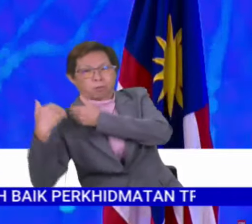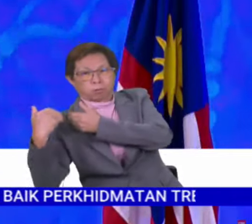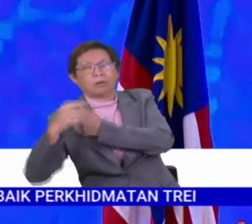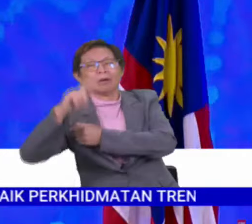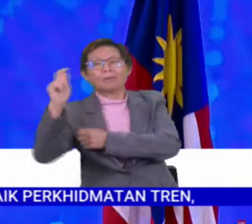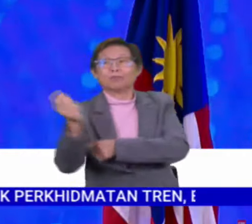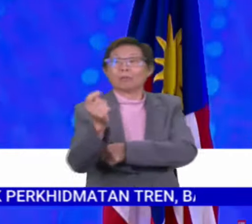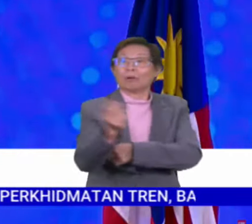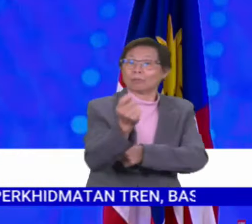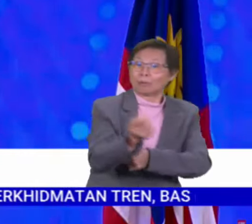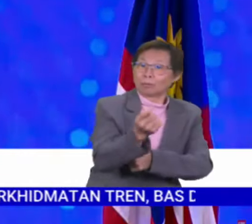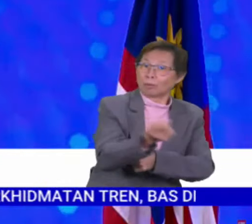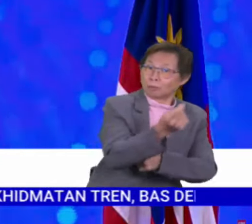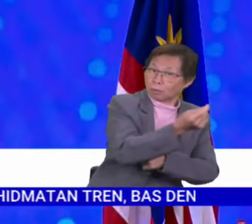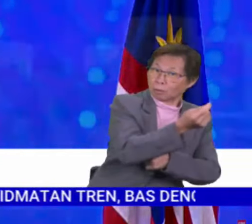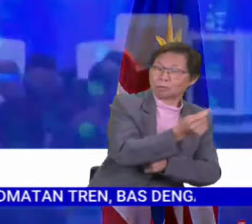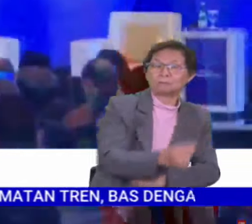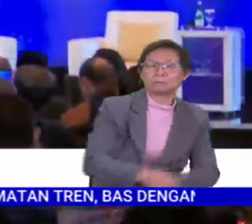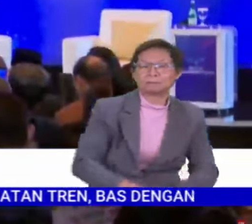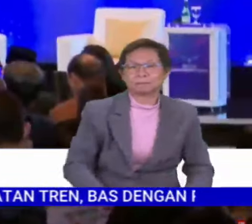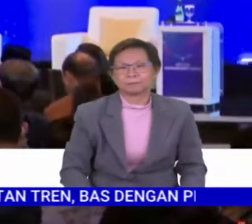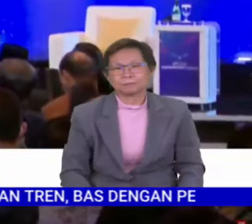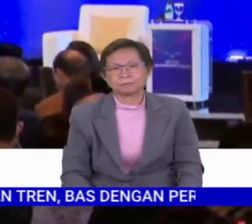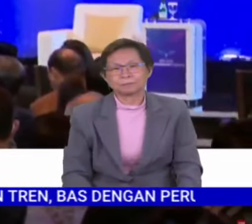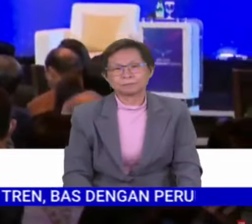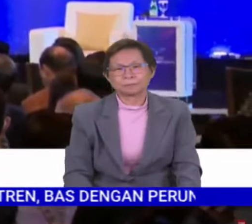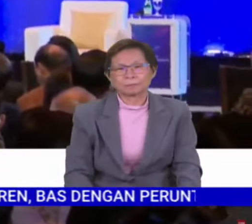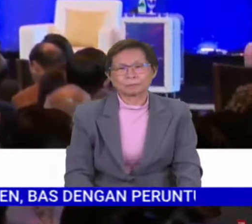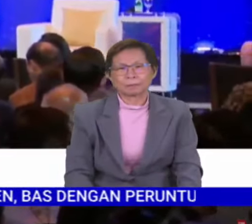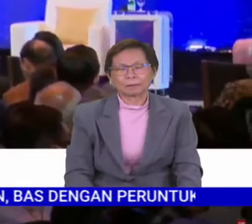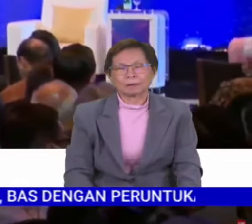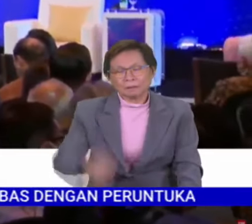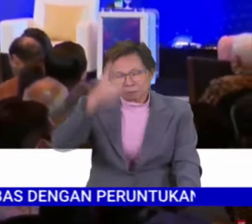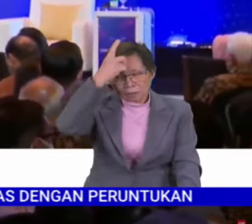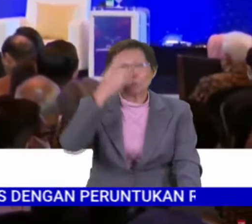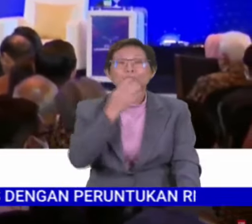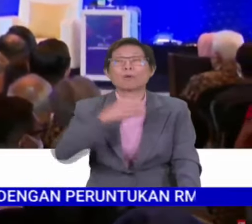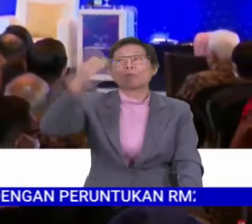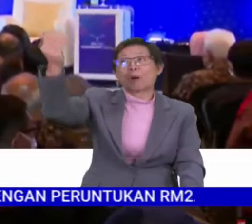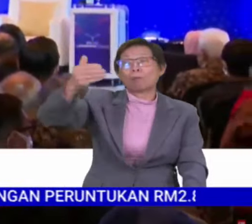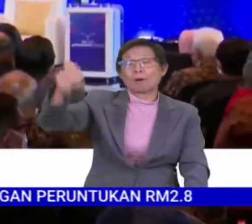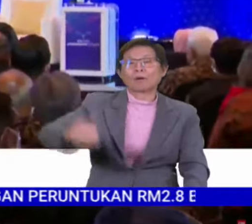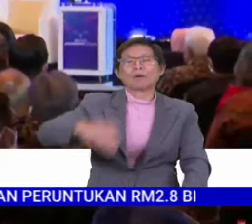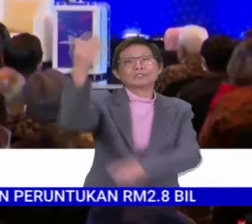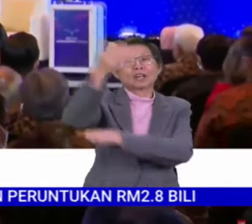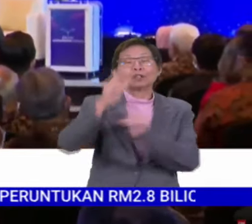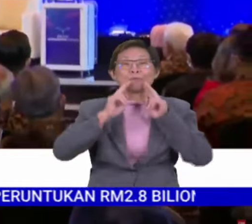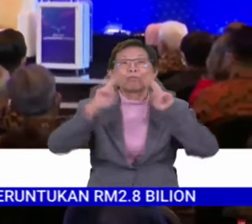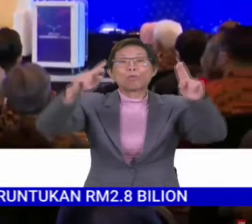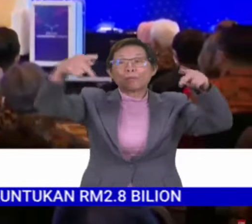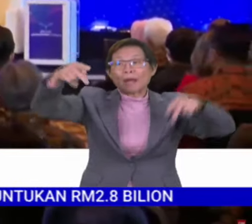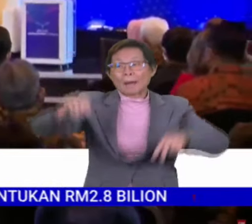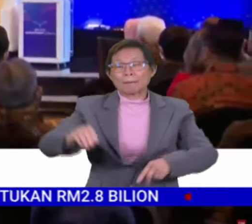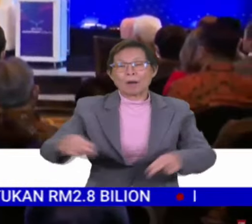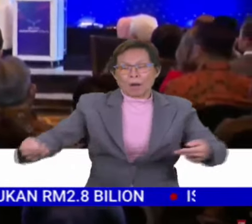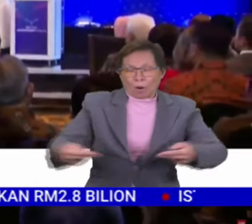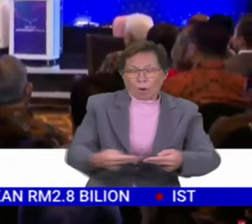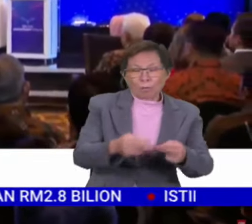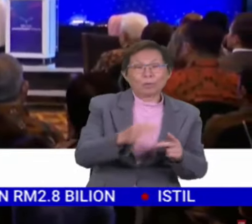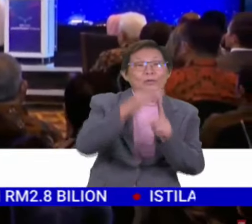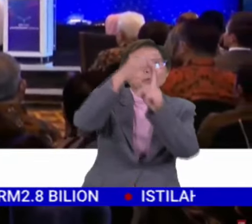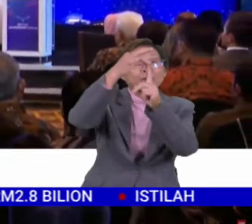masulun ar-ra'iyati. Orang dia anti barat jadi. Datuk Seri Anwar berucap dalam syarahan umum Perdana Menteri hubungan